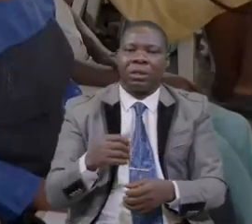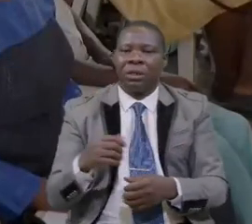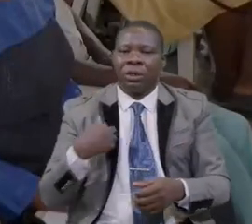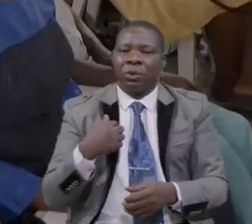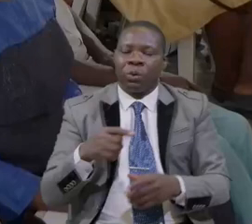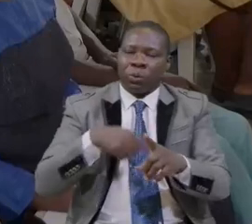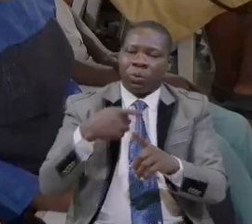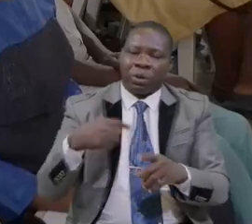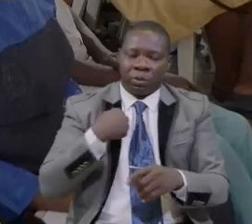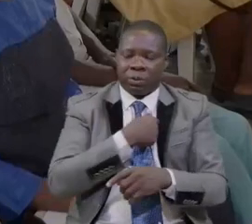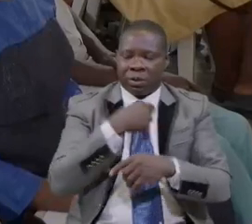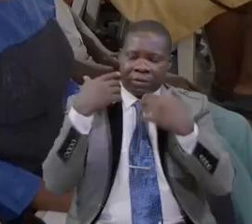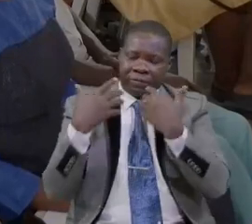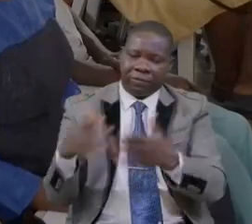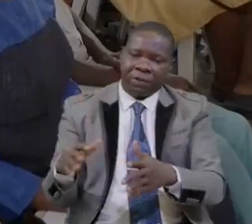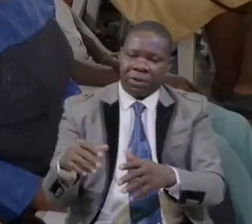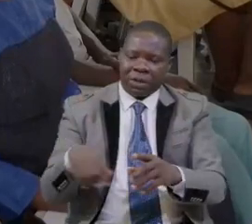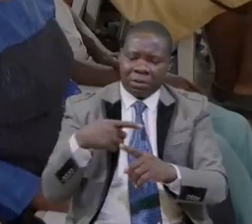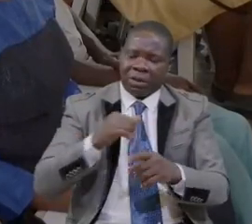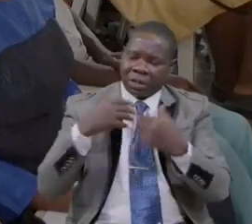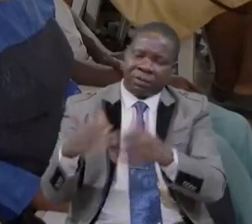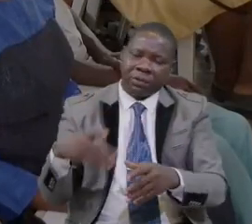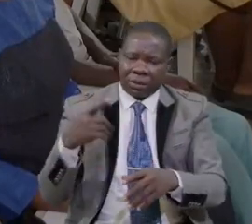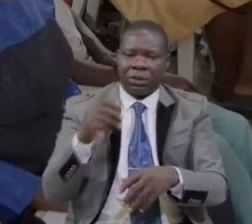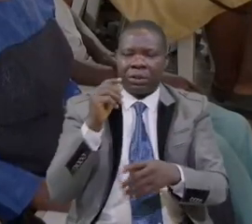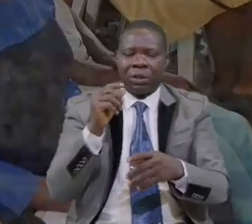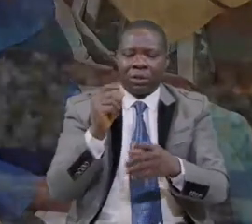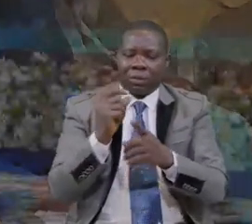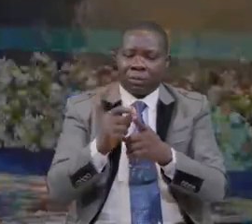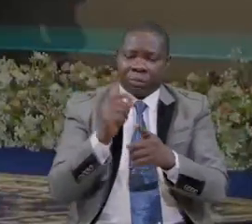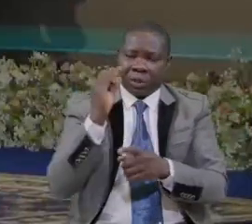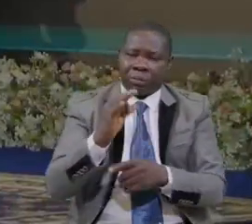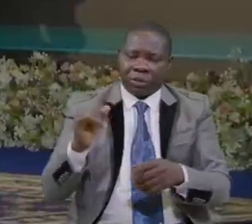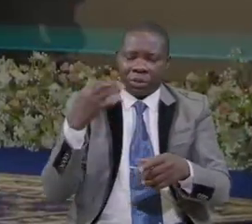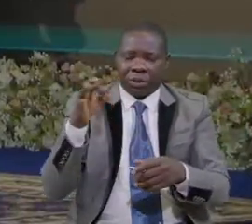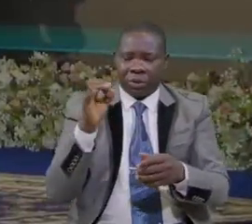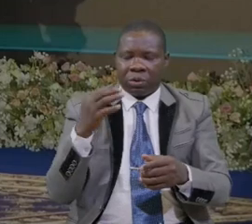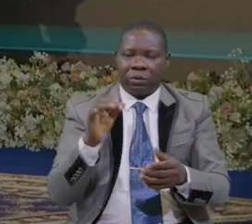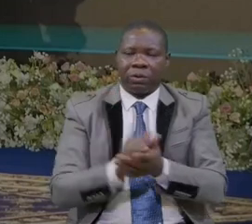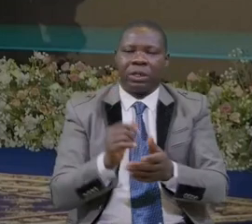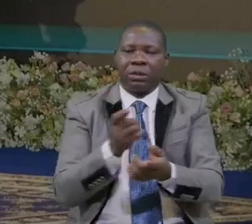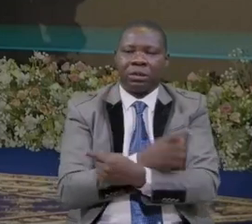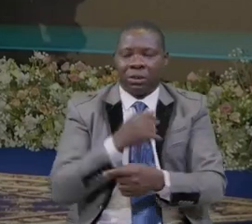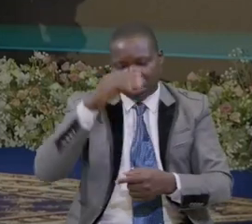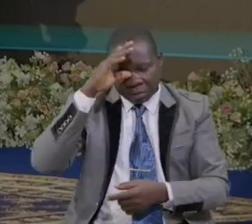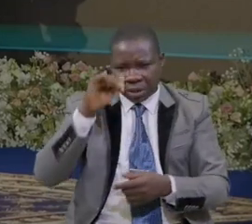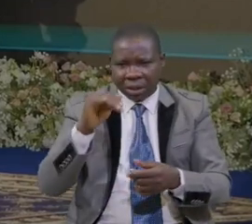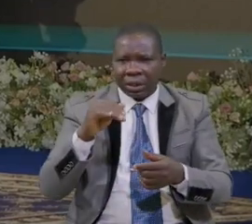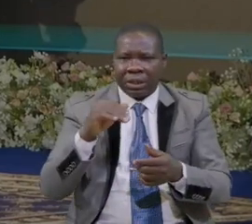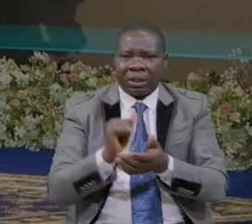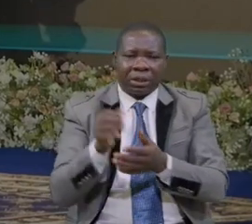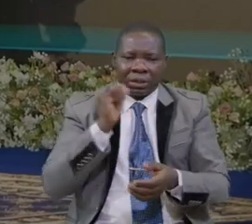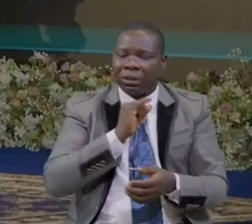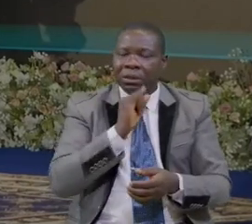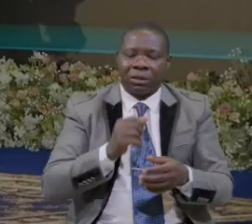Quand nous avons fini, j'ai fini le message ce jour-là. L'homme qui maudirait